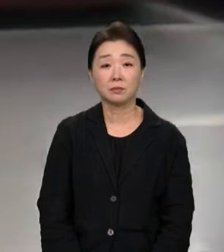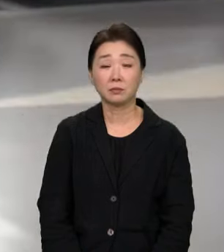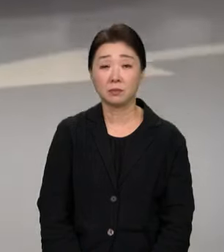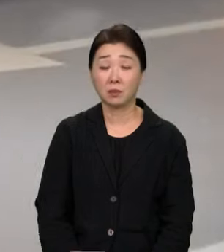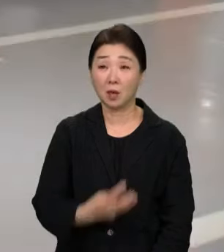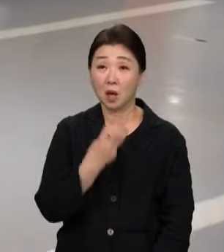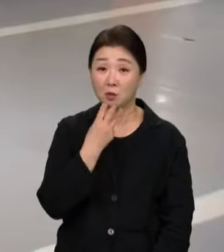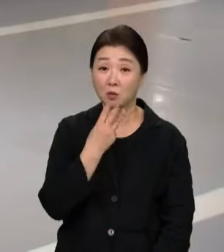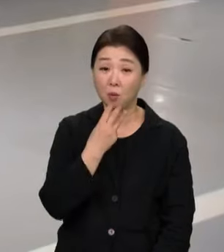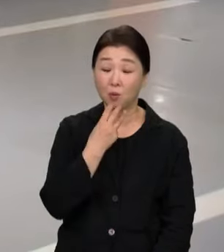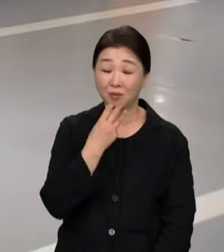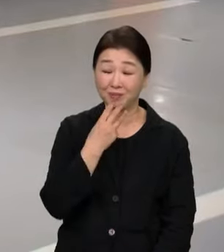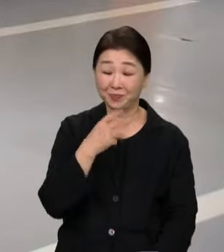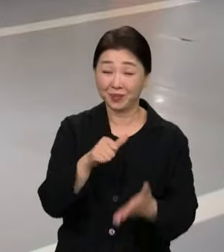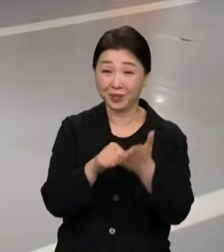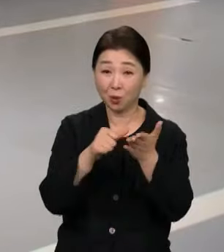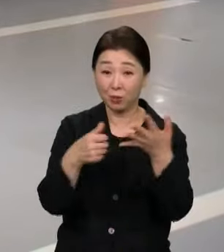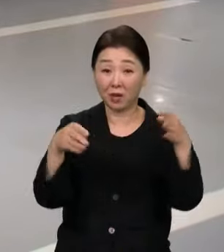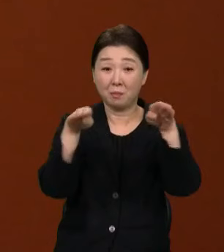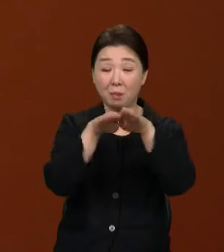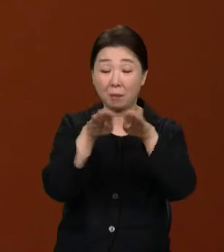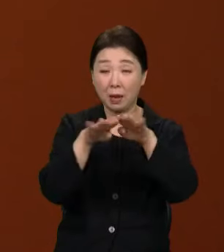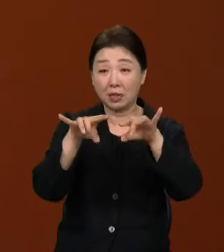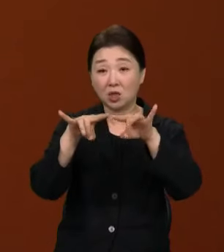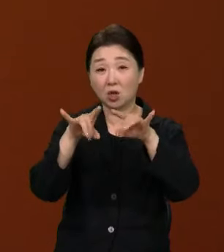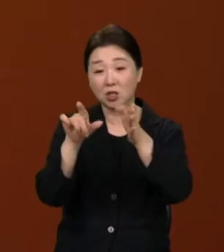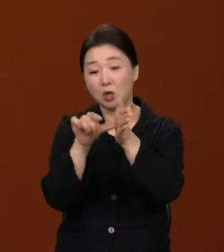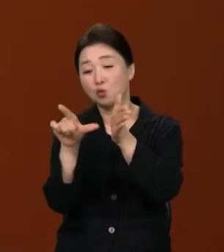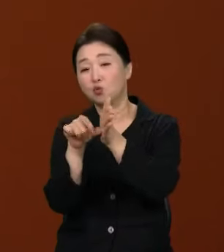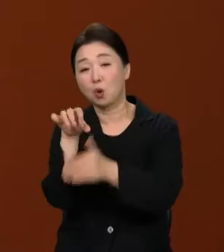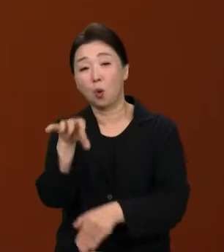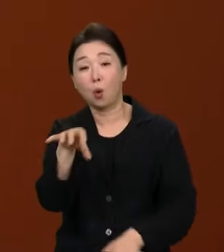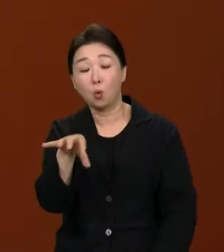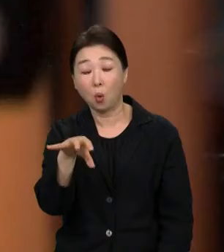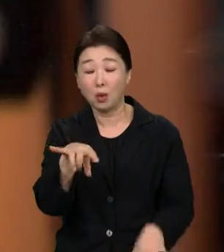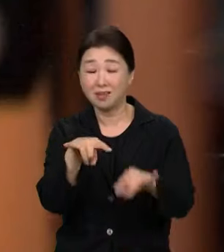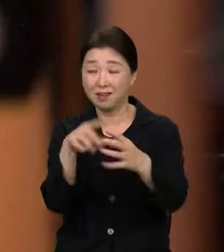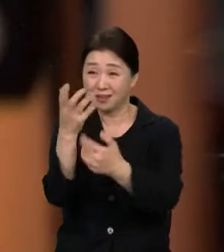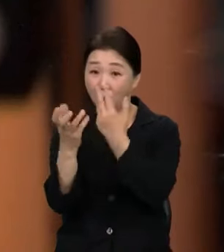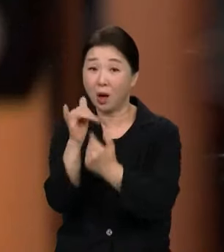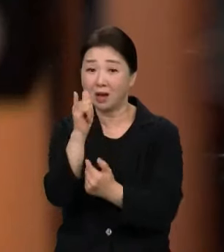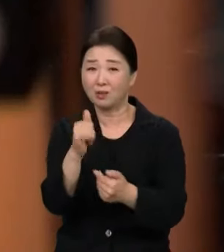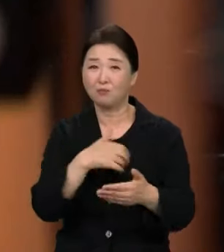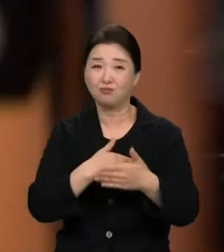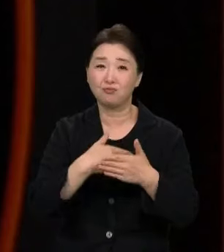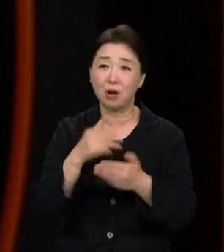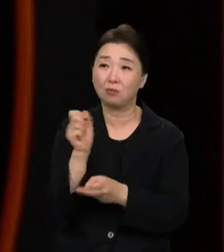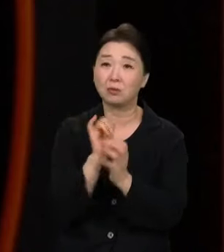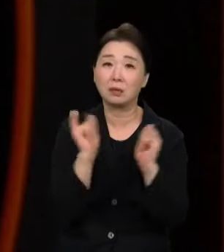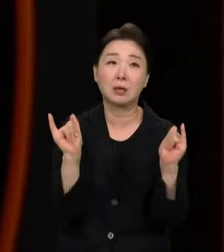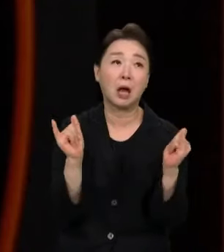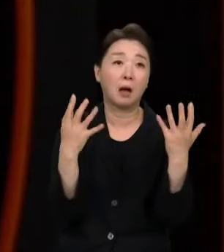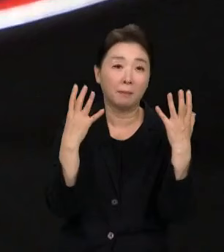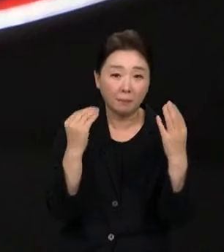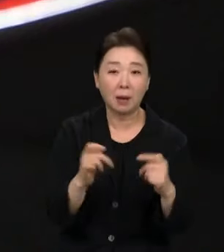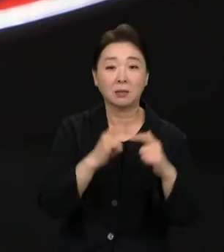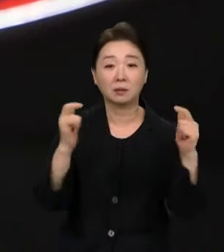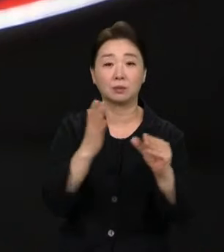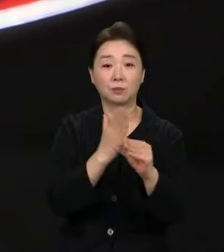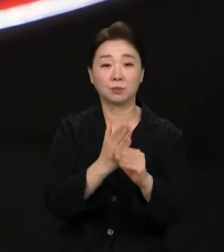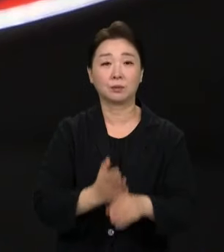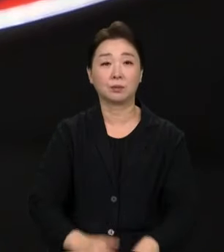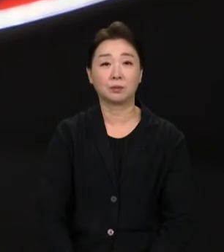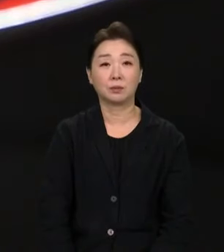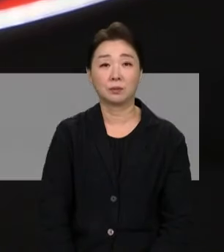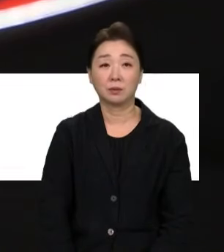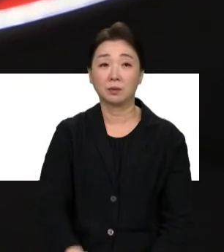서울 한 쇼핑몰의 전기차 충전 구역입니다. 전기차 화재가 잇따르자 불안을 호소하는 운전자도 늘고 있습니다.